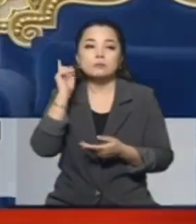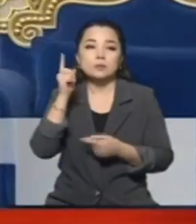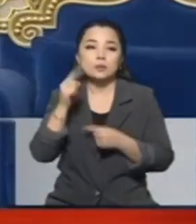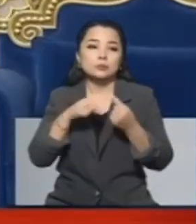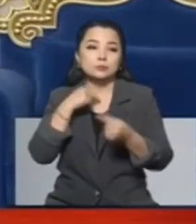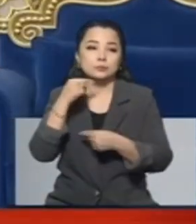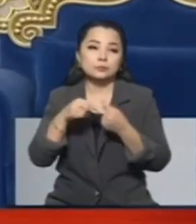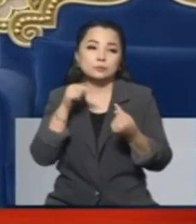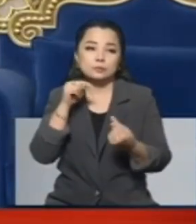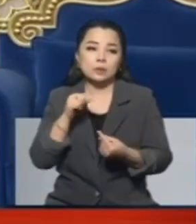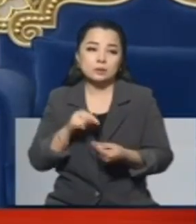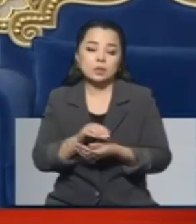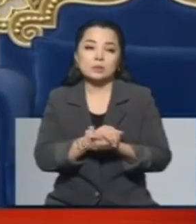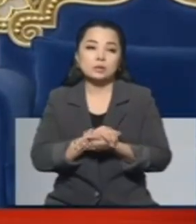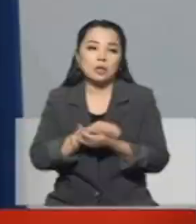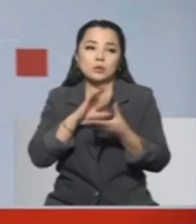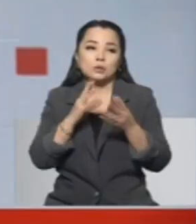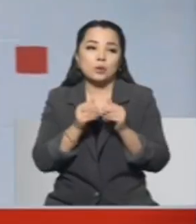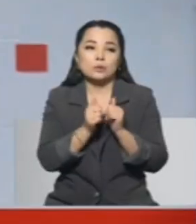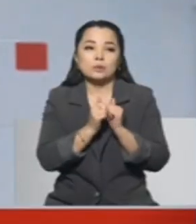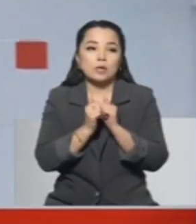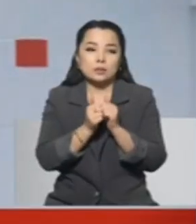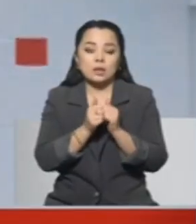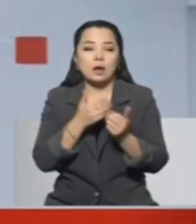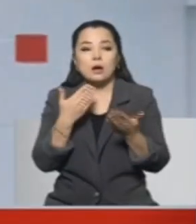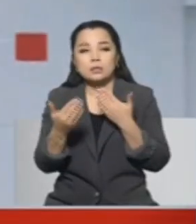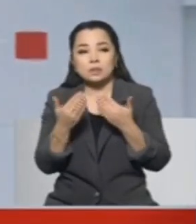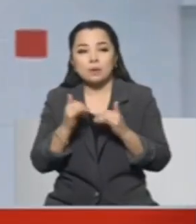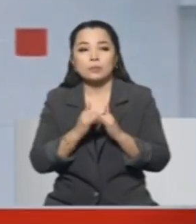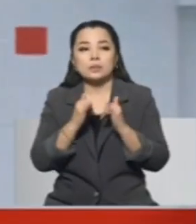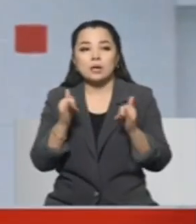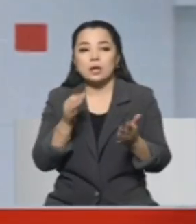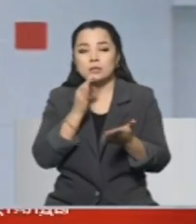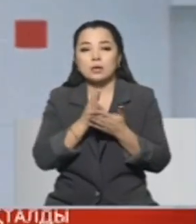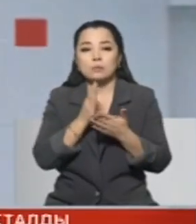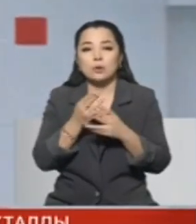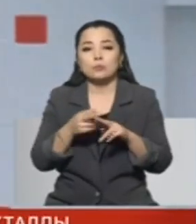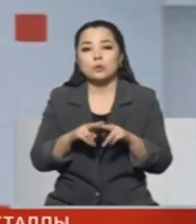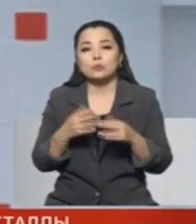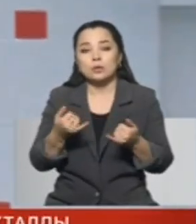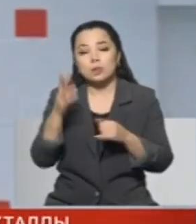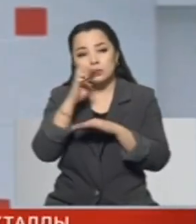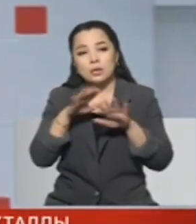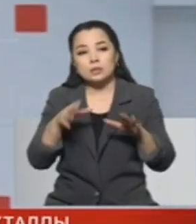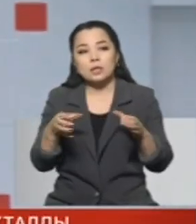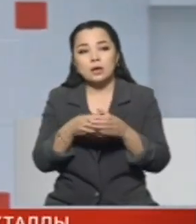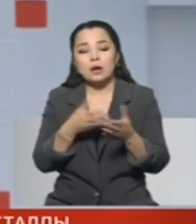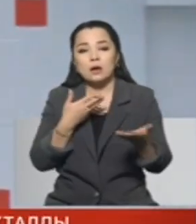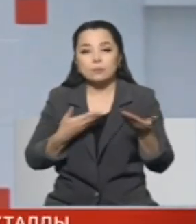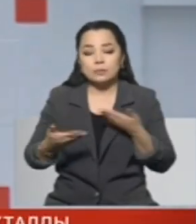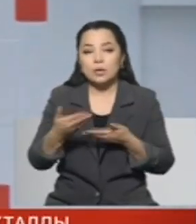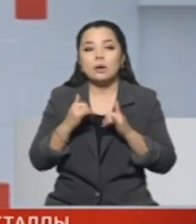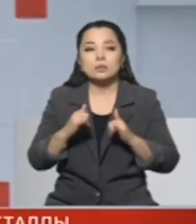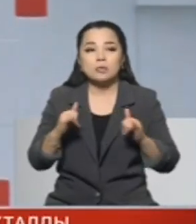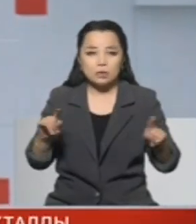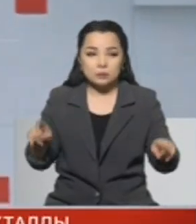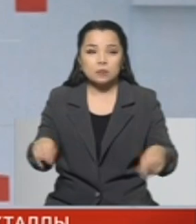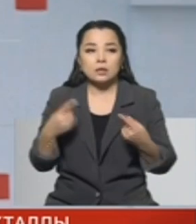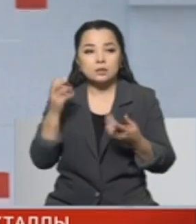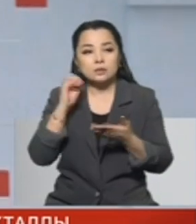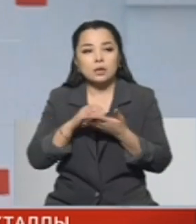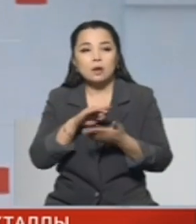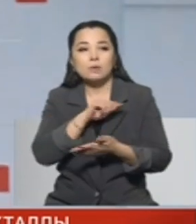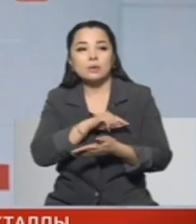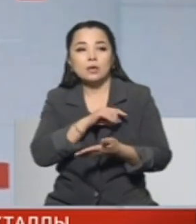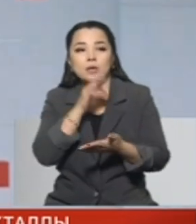ғасырларға ұласқан берік достық пен тату көршілік қатынастар байланыстыратынын атап өтті. Бүгінде екі елдің ықпалдастығы қарқын әрі сан қырлы